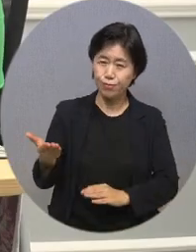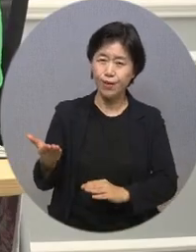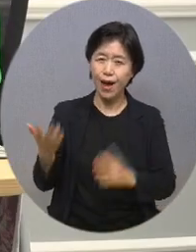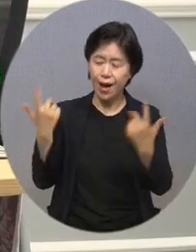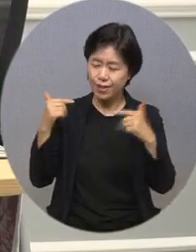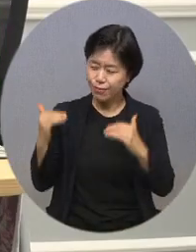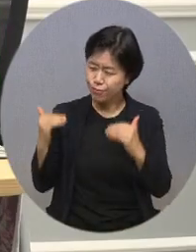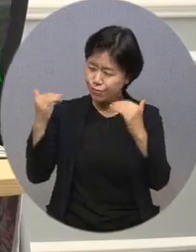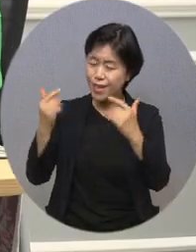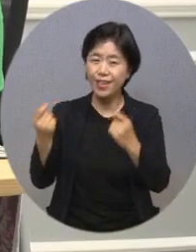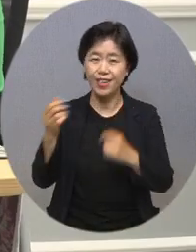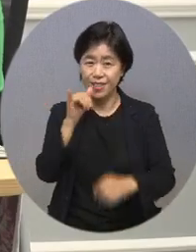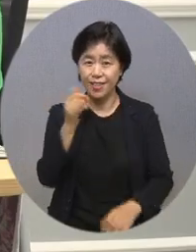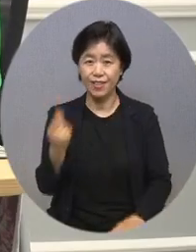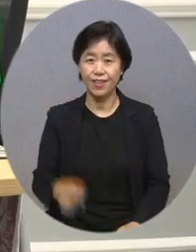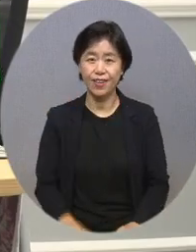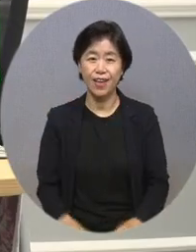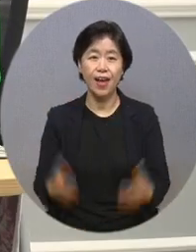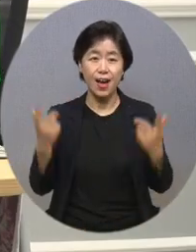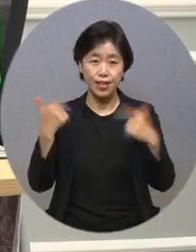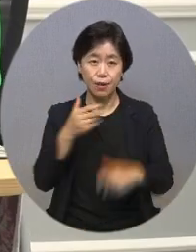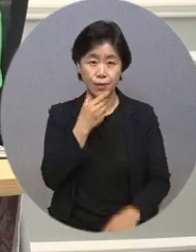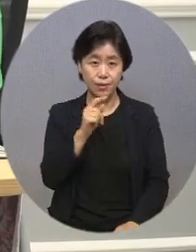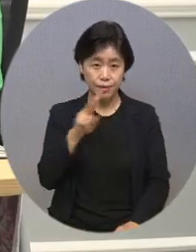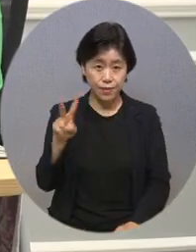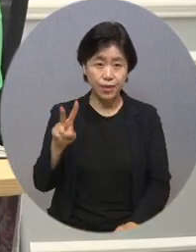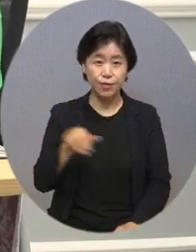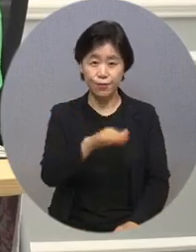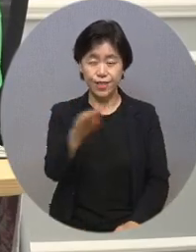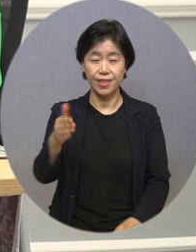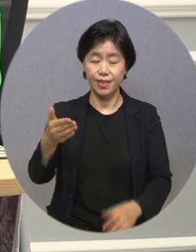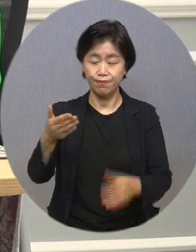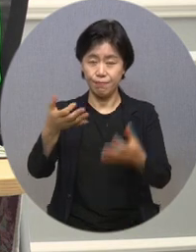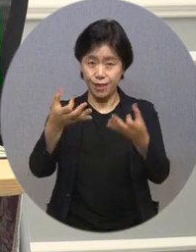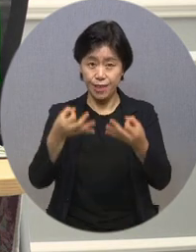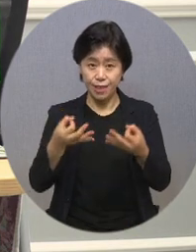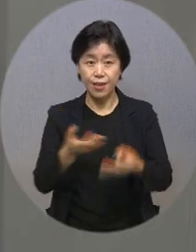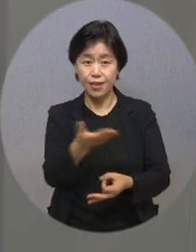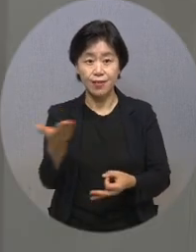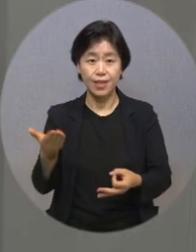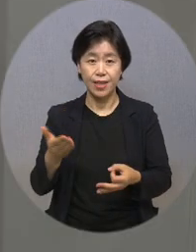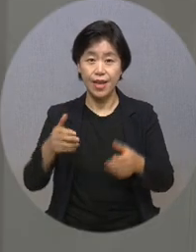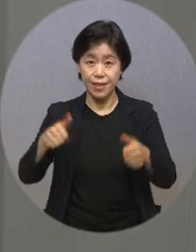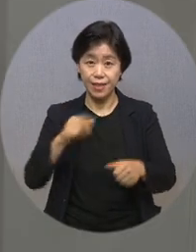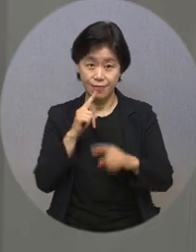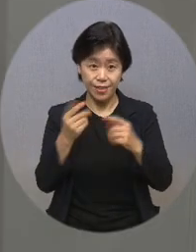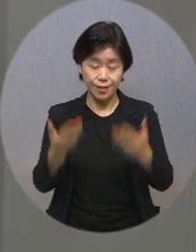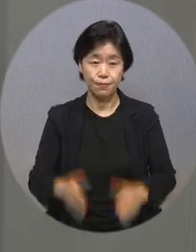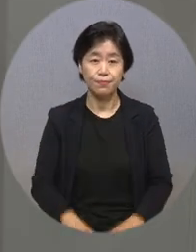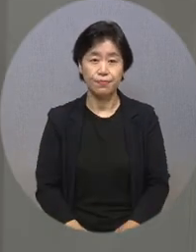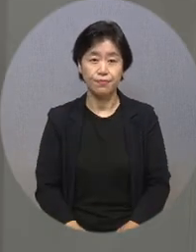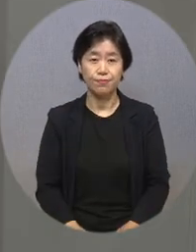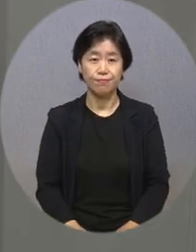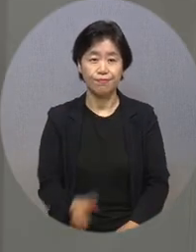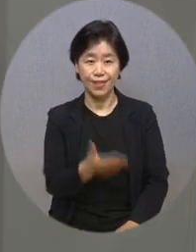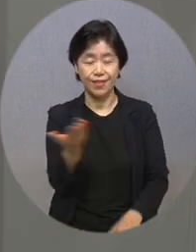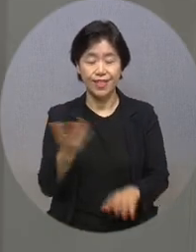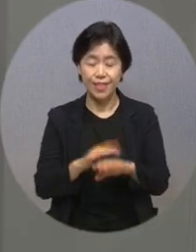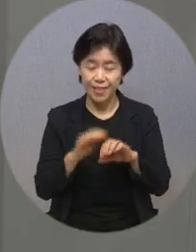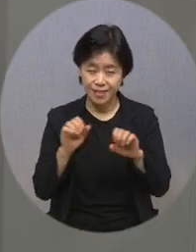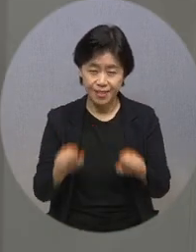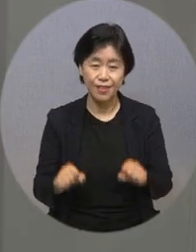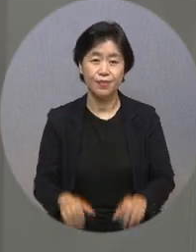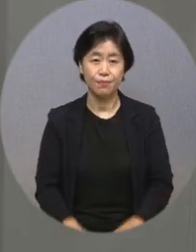푸른 소나무 같으시고, 복지TV 우리 시청자 여러분들께 인사 말씀 부탁드릴게요. 네. 복지TV 시청자 여러분